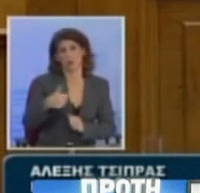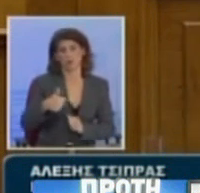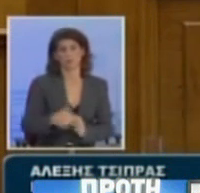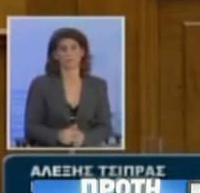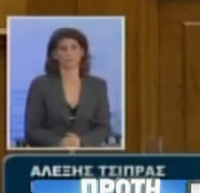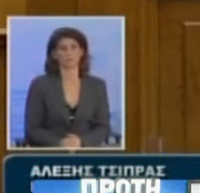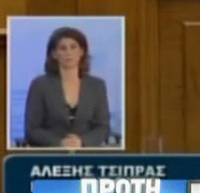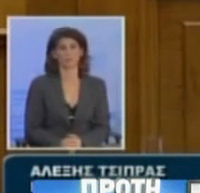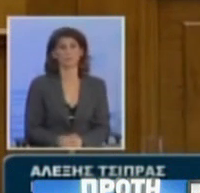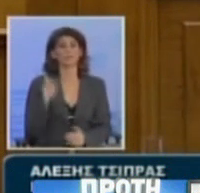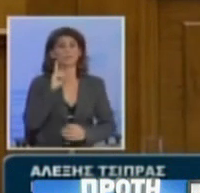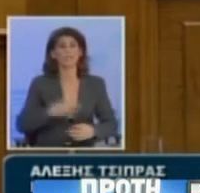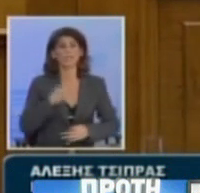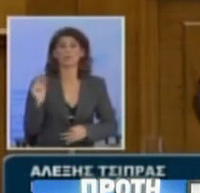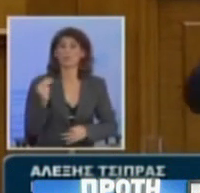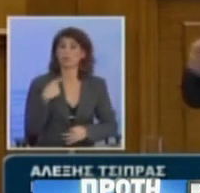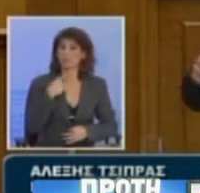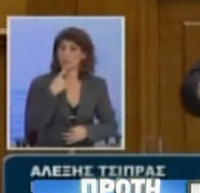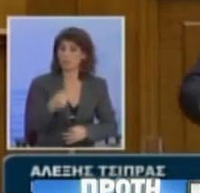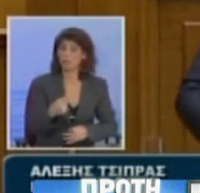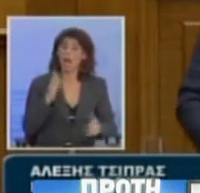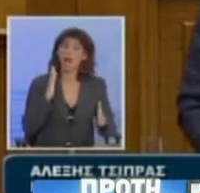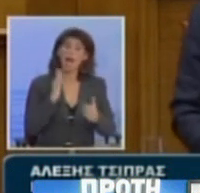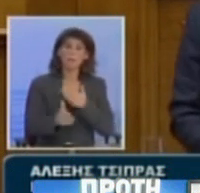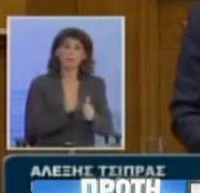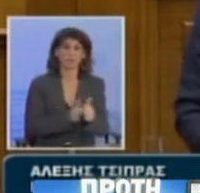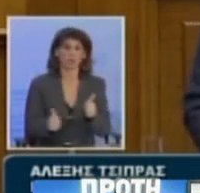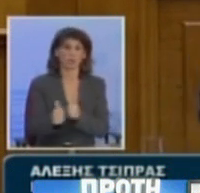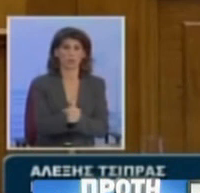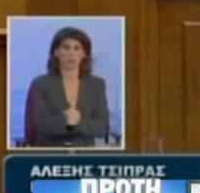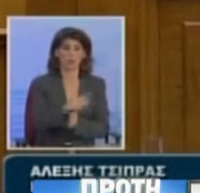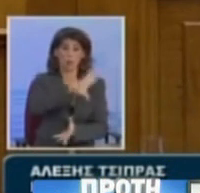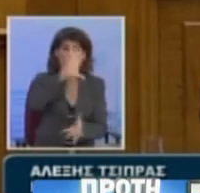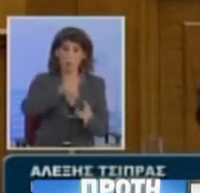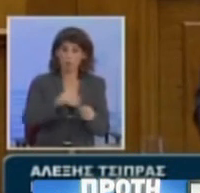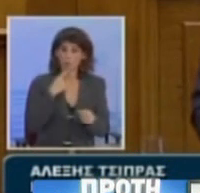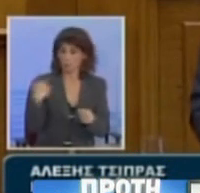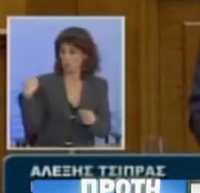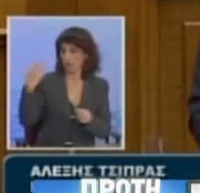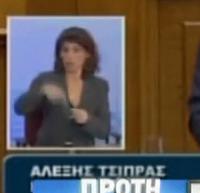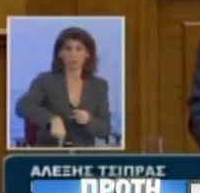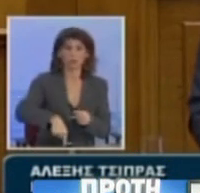βουλευτές, όλα σας είπα αποτελούν άμεσες προτεραιότητες μιας κυβέρνησης